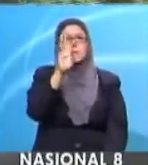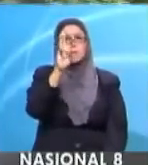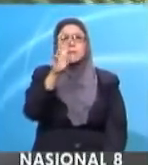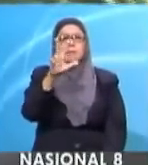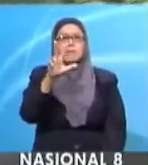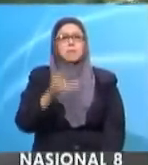1963